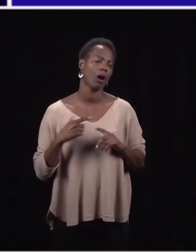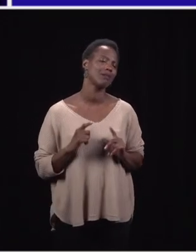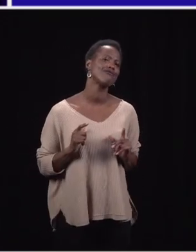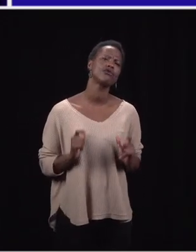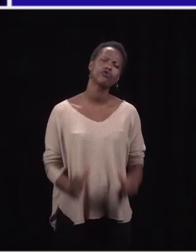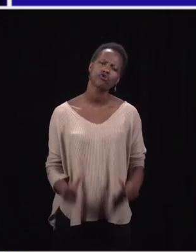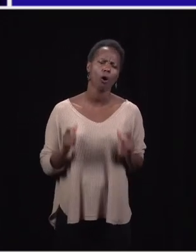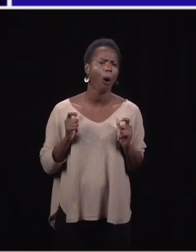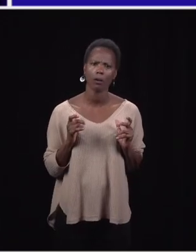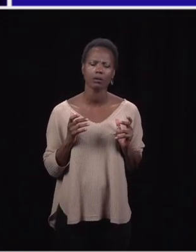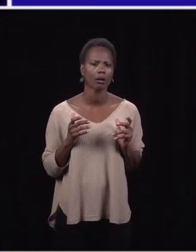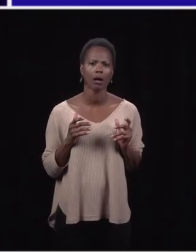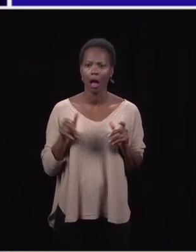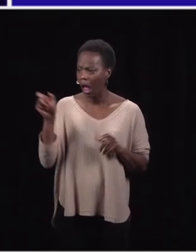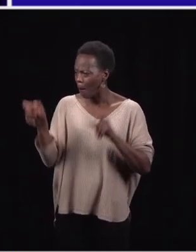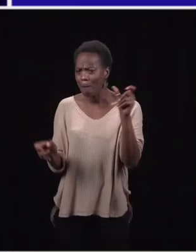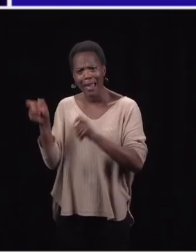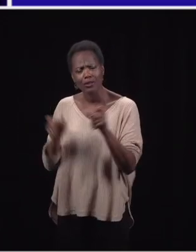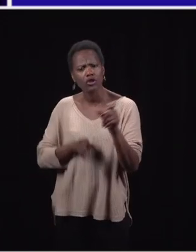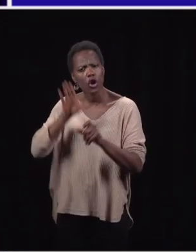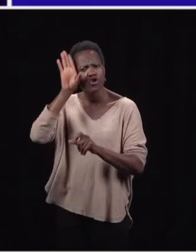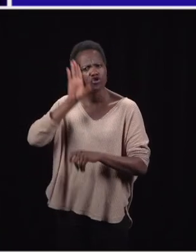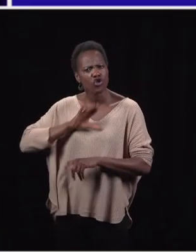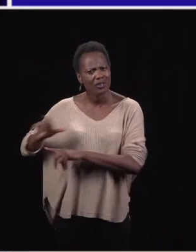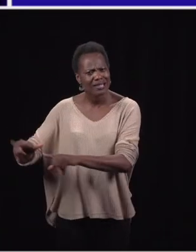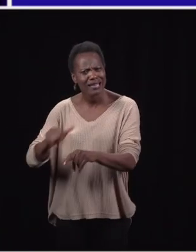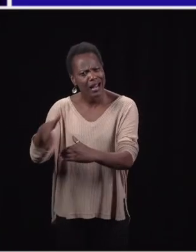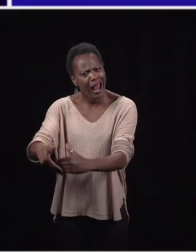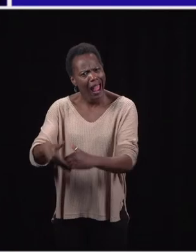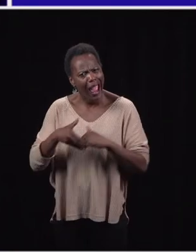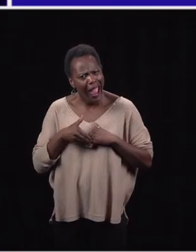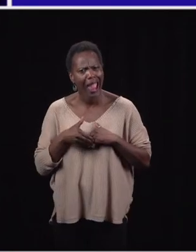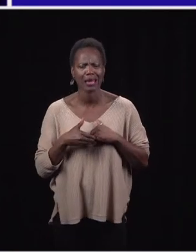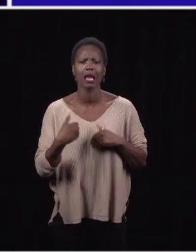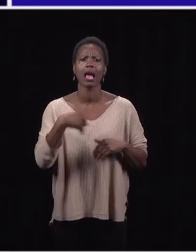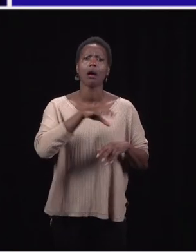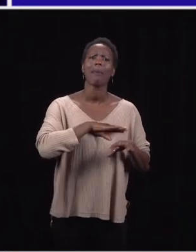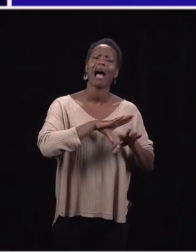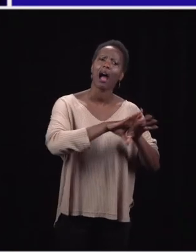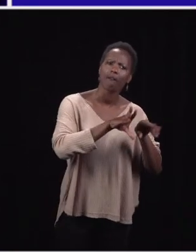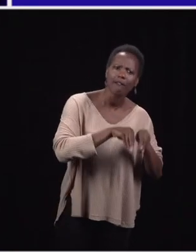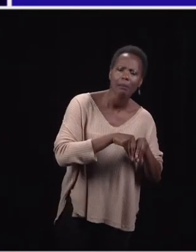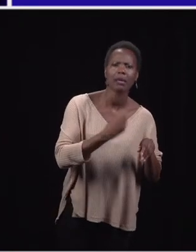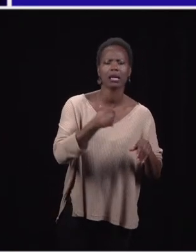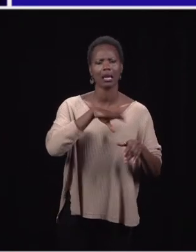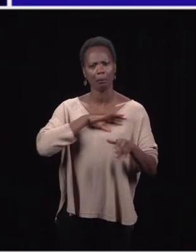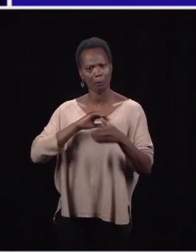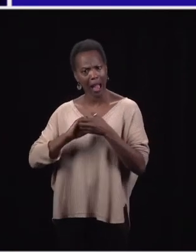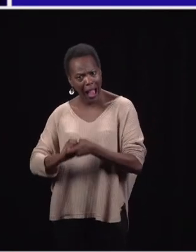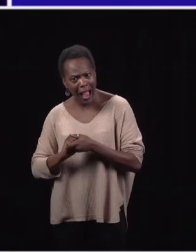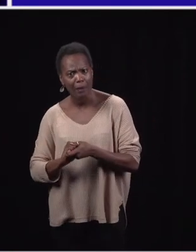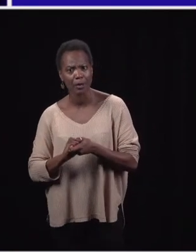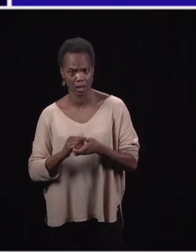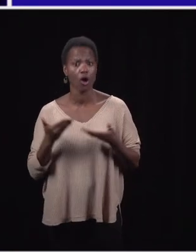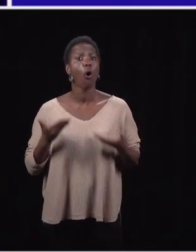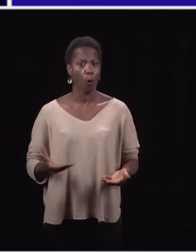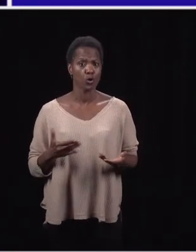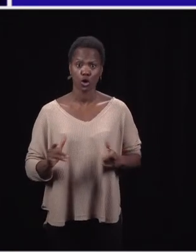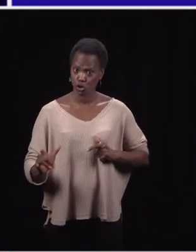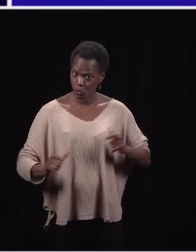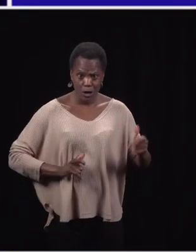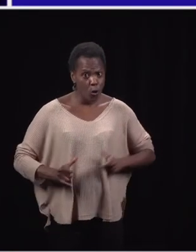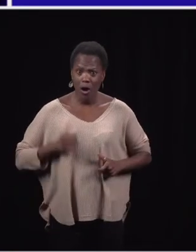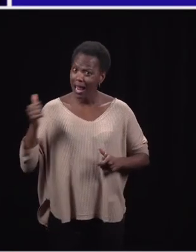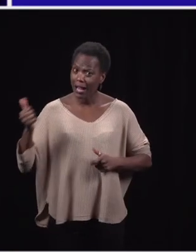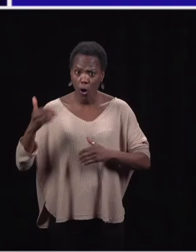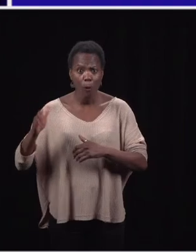des personnes bienveillantes qui m'ont aidé que ce soit ma famille mes amis aujourd'hui mes collègues qui n'hésitent pas